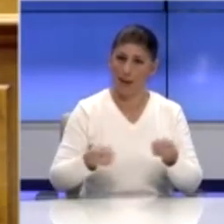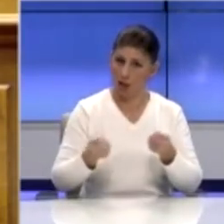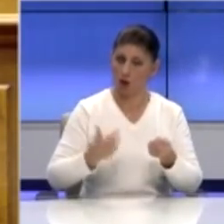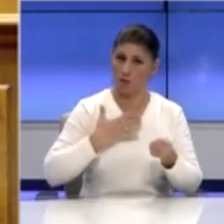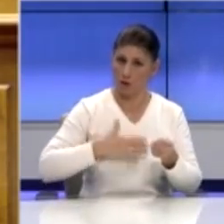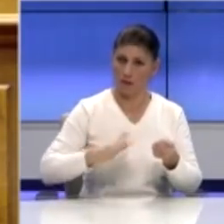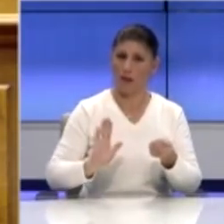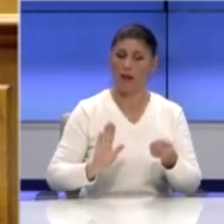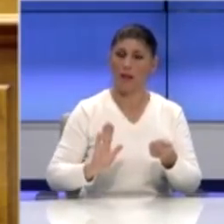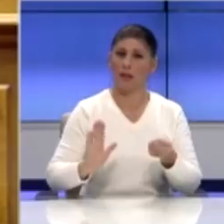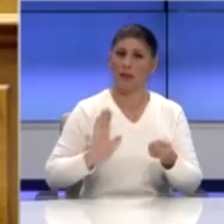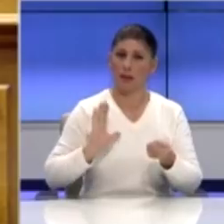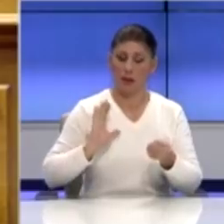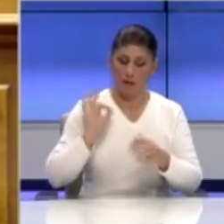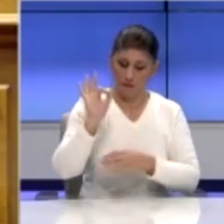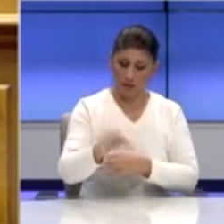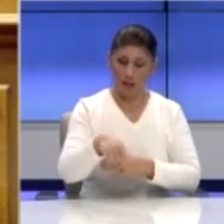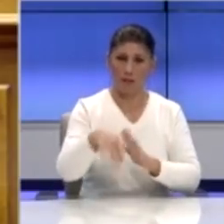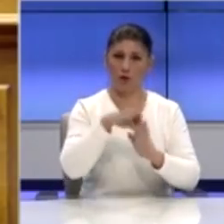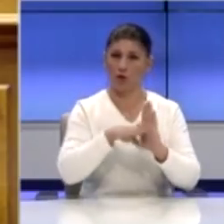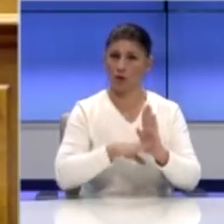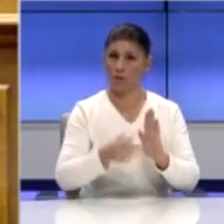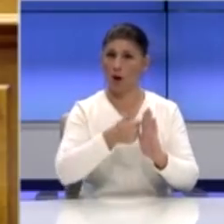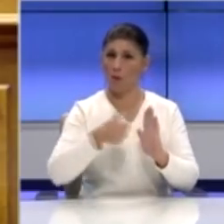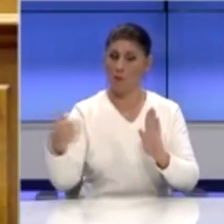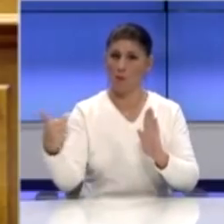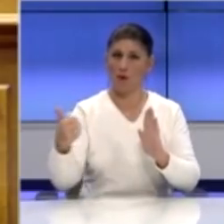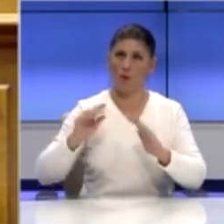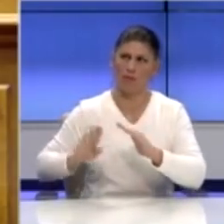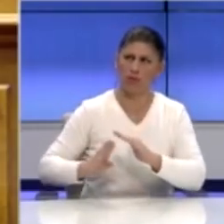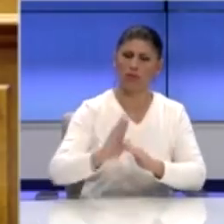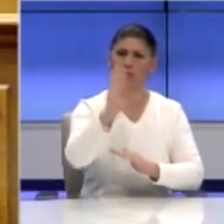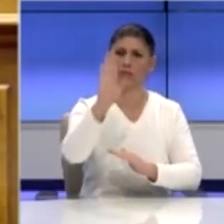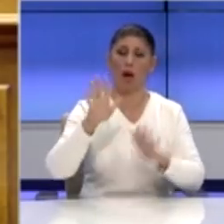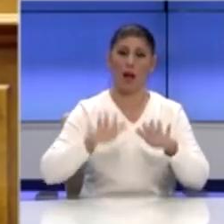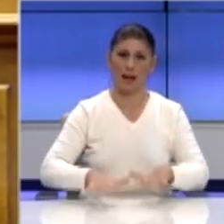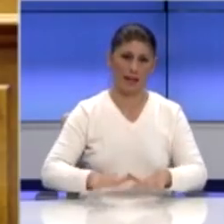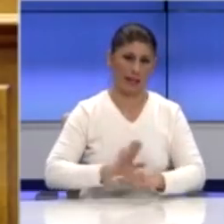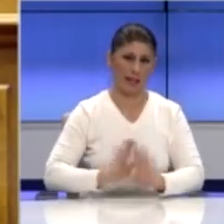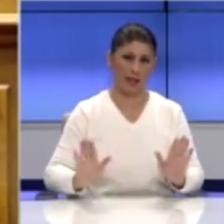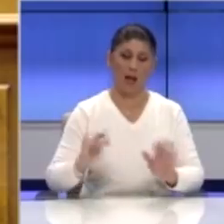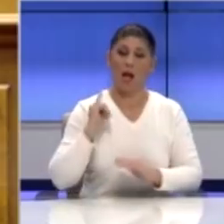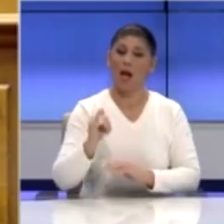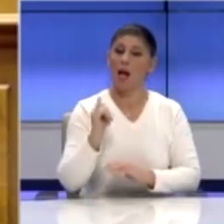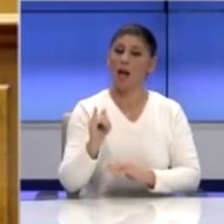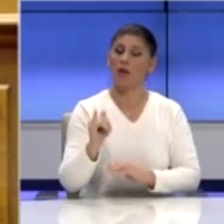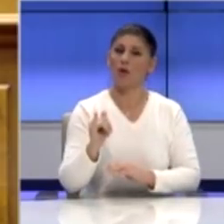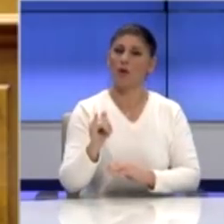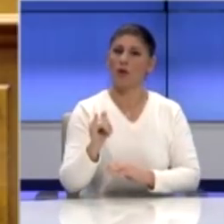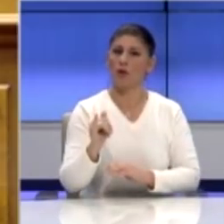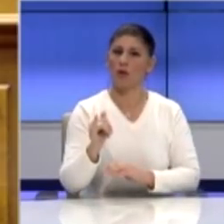που θέλετε οδηγεί μέσα σε αυτό το σύστημα μόνο σε εκτείναξη της ανεργίας. Ακόμα και η